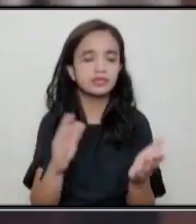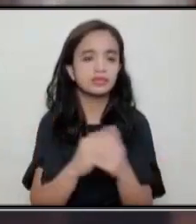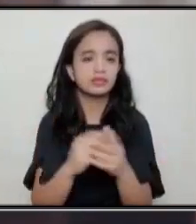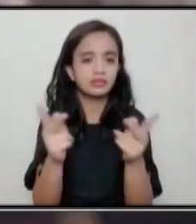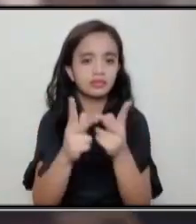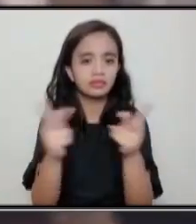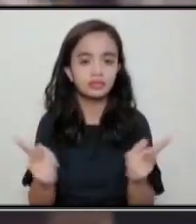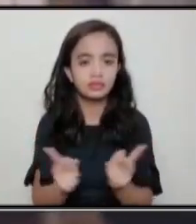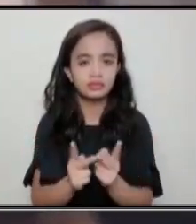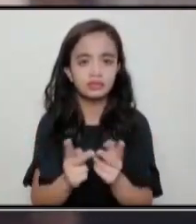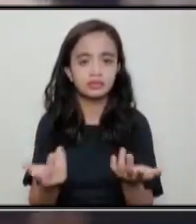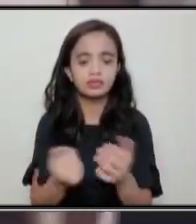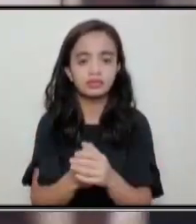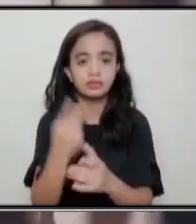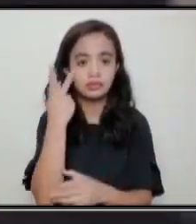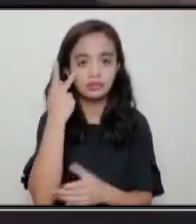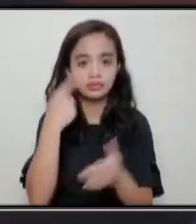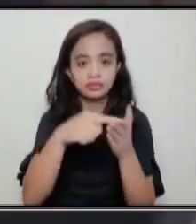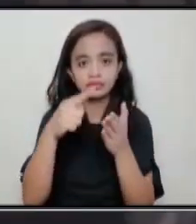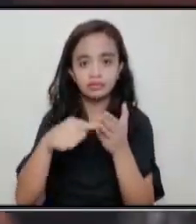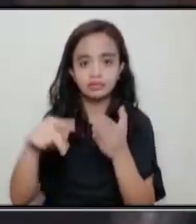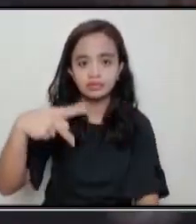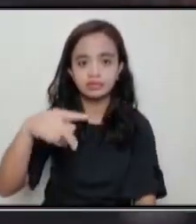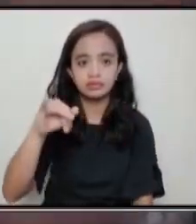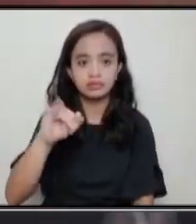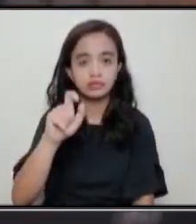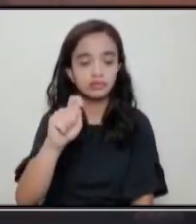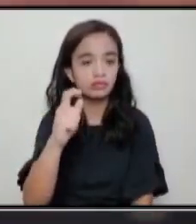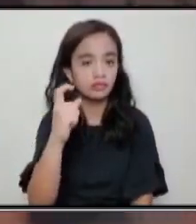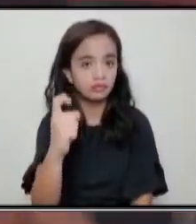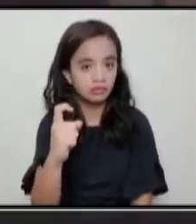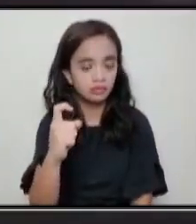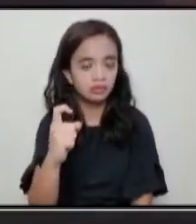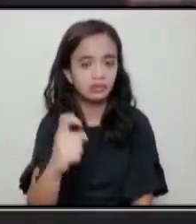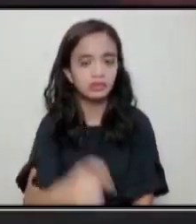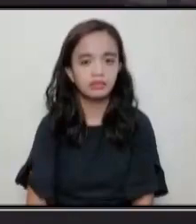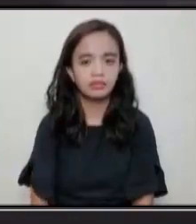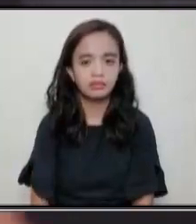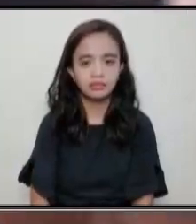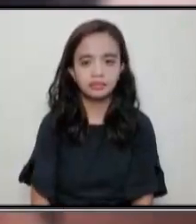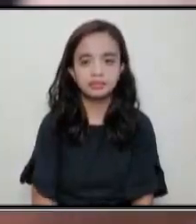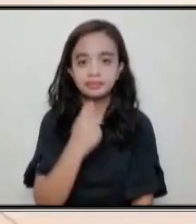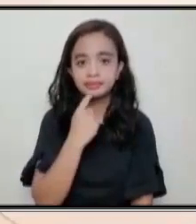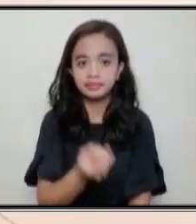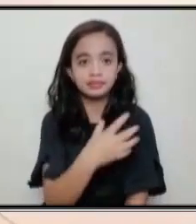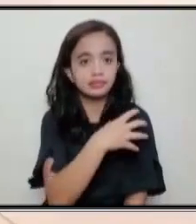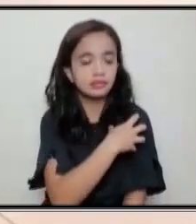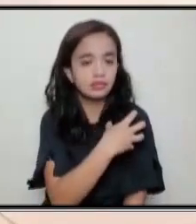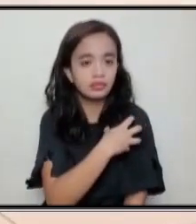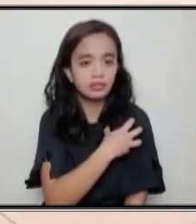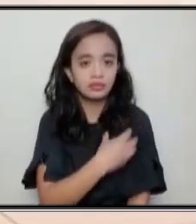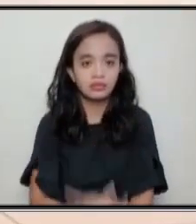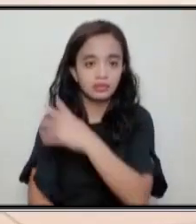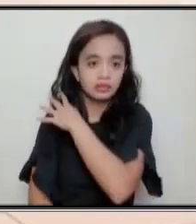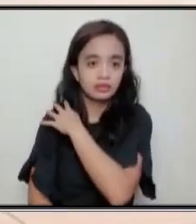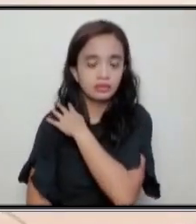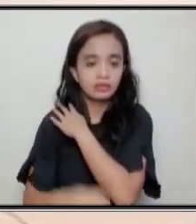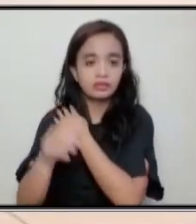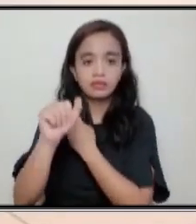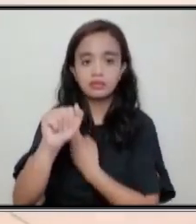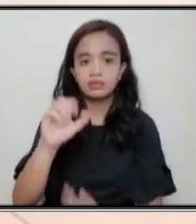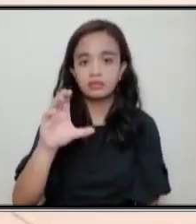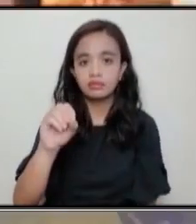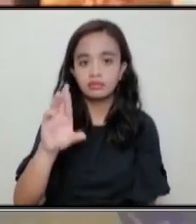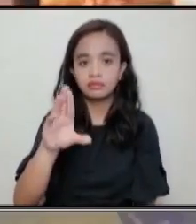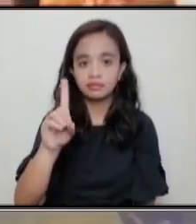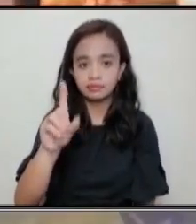pag-ikot sa PITX o Paranaque Integrated Terminal Exchange, sinabi ni PNP Chief General Benjamin Acorda Jr. na